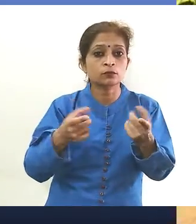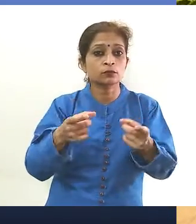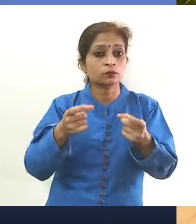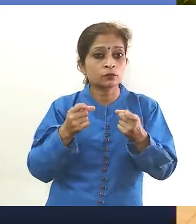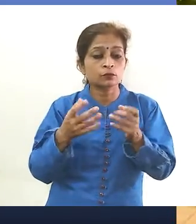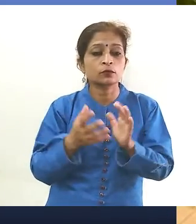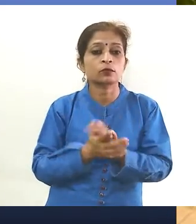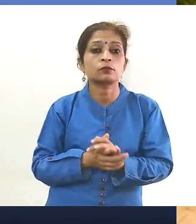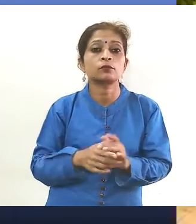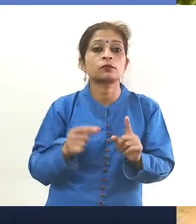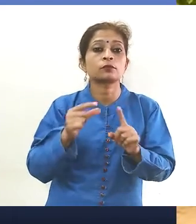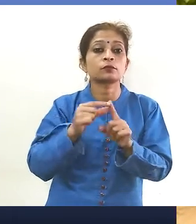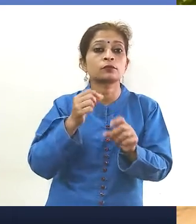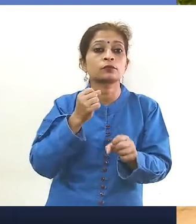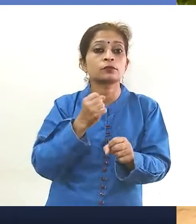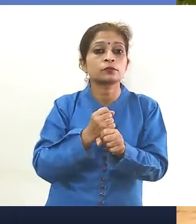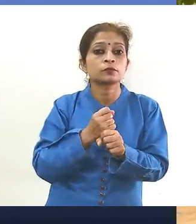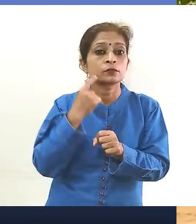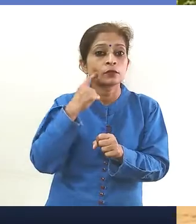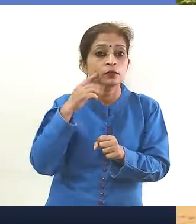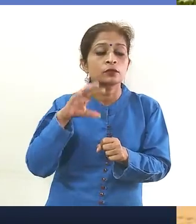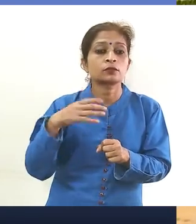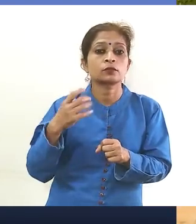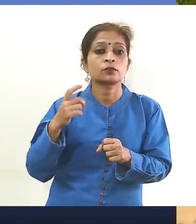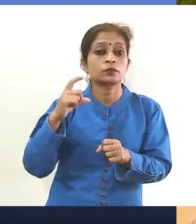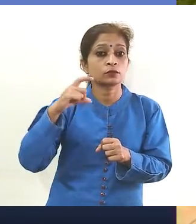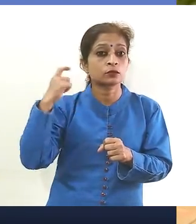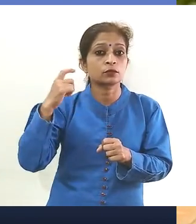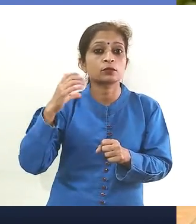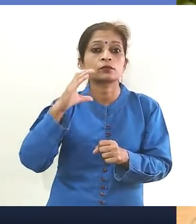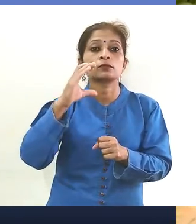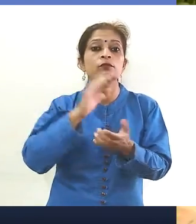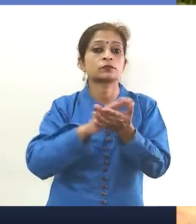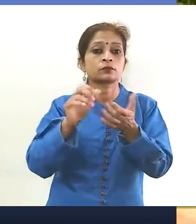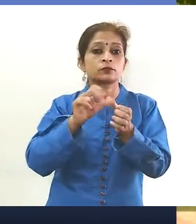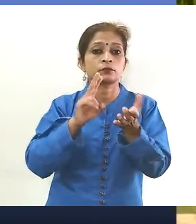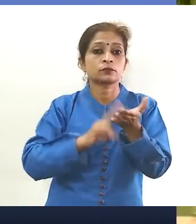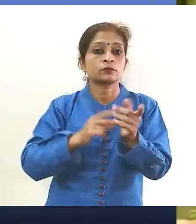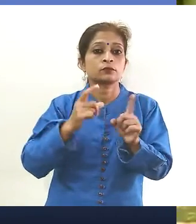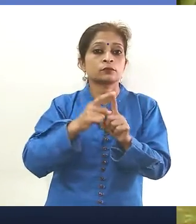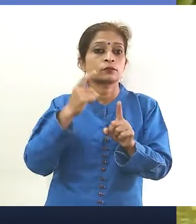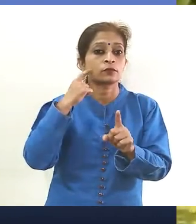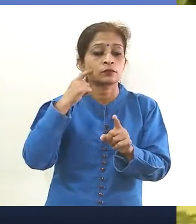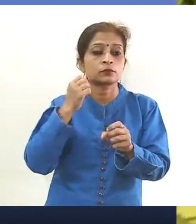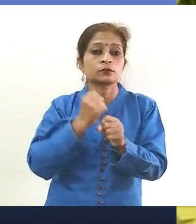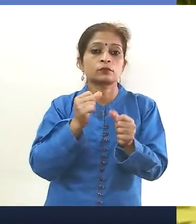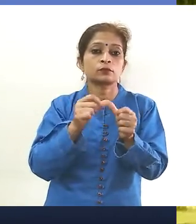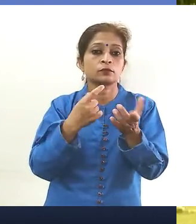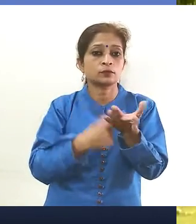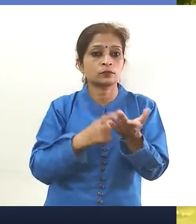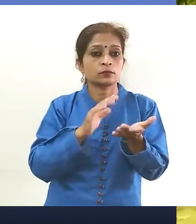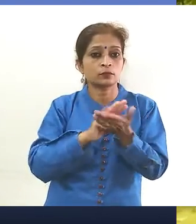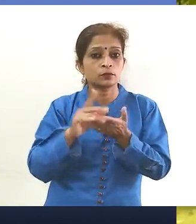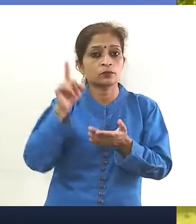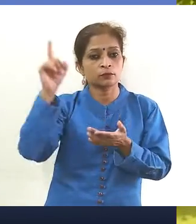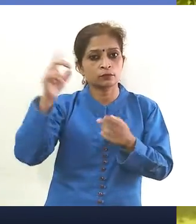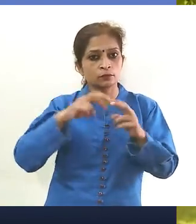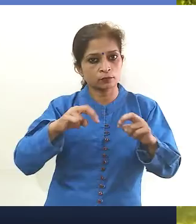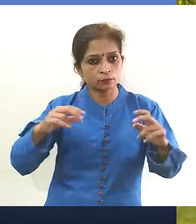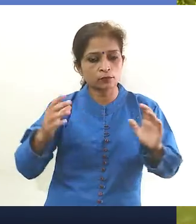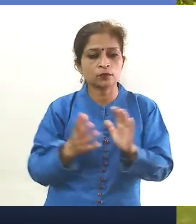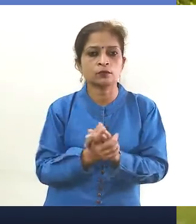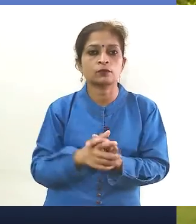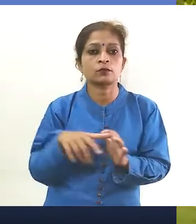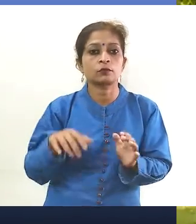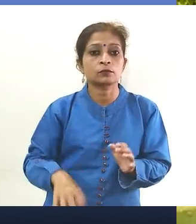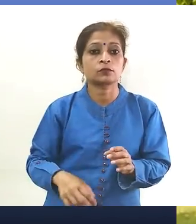से करीब 12-13 साल पहले प्राणायाम और ओंकार